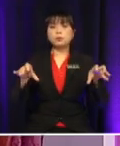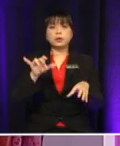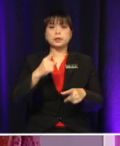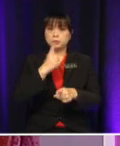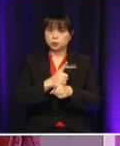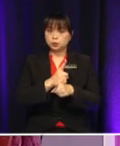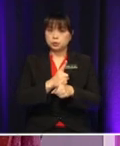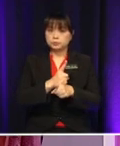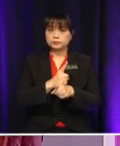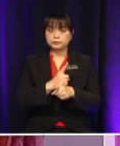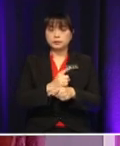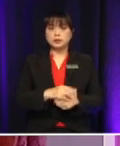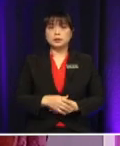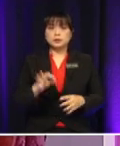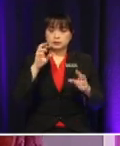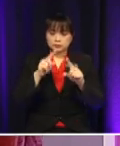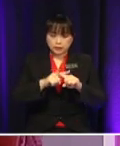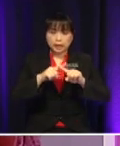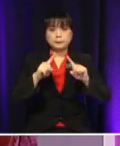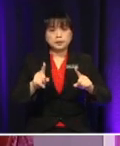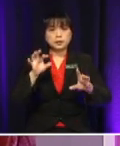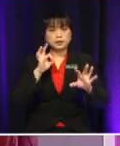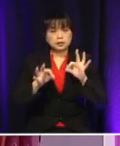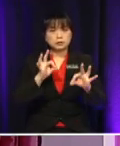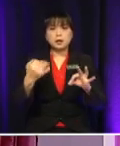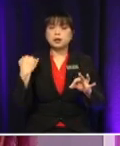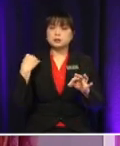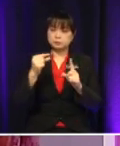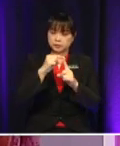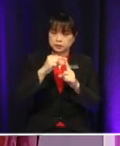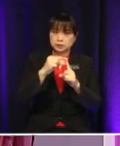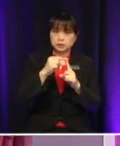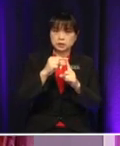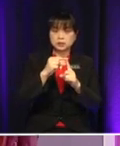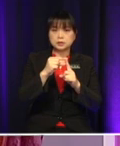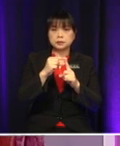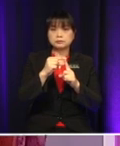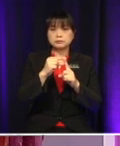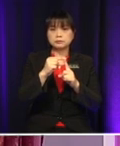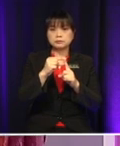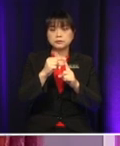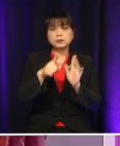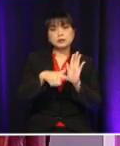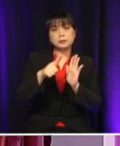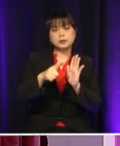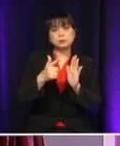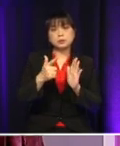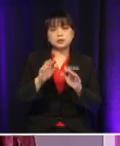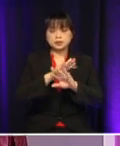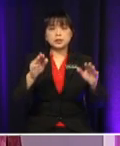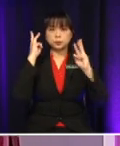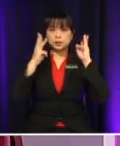sudah beberapa perkataan atau terlebih perkataan ke ABC itu terlebih itu jangan bimbang lah